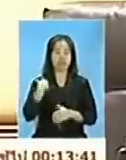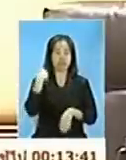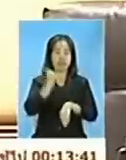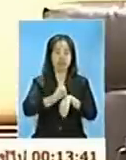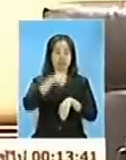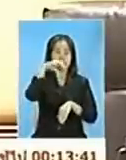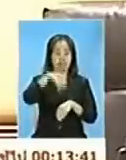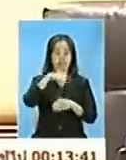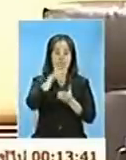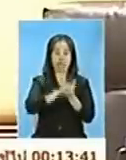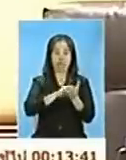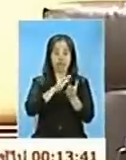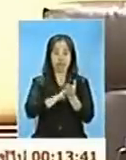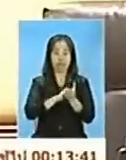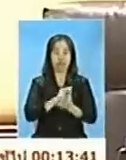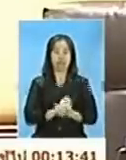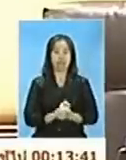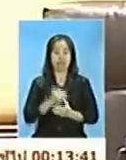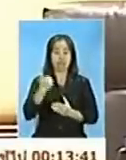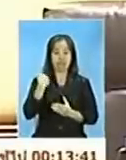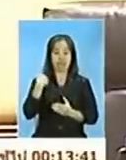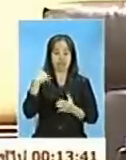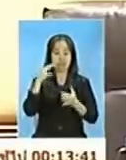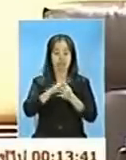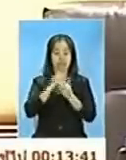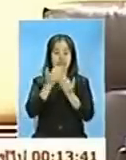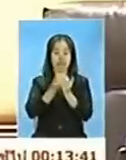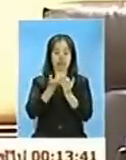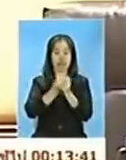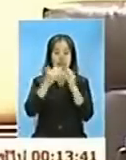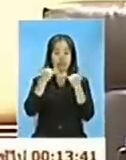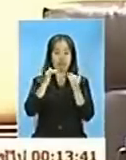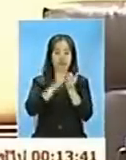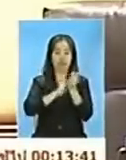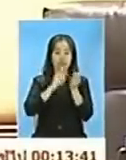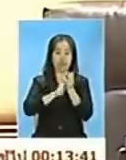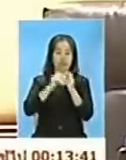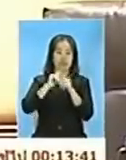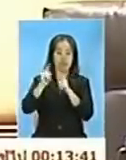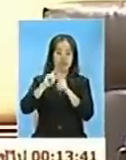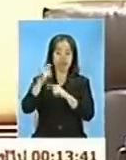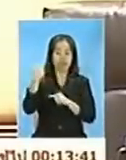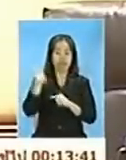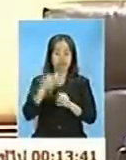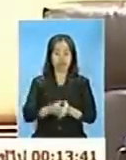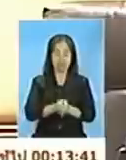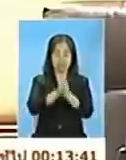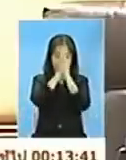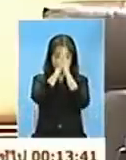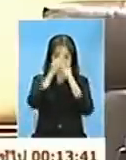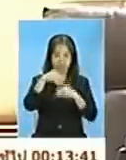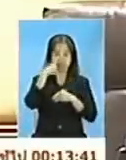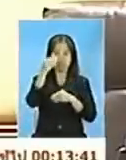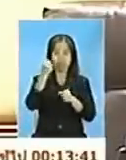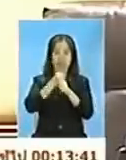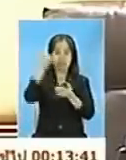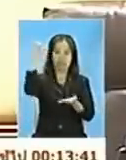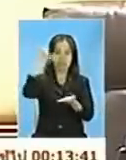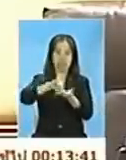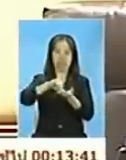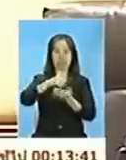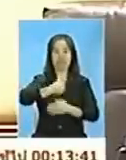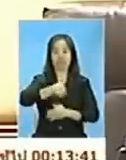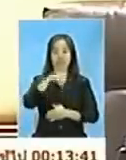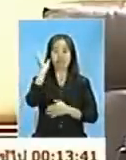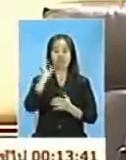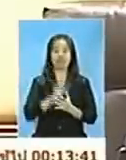ของบ่อนกับหากินจากการพนันได้เงินจากบ่อนสาธุขอให้วิบัติให้ชิบหายเ